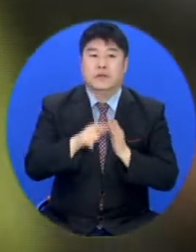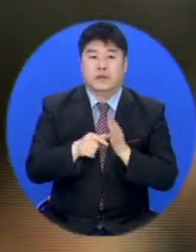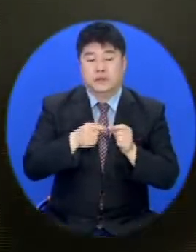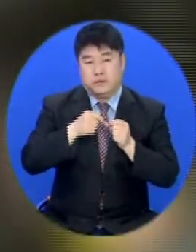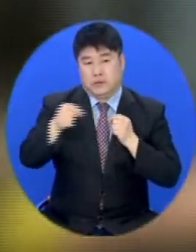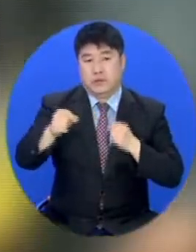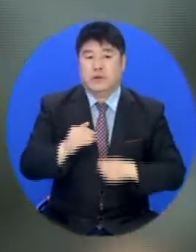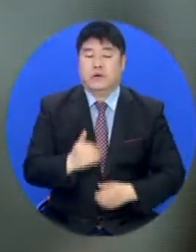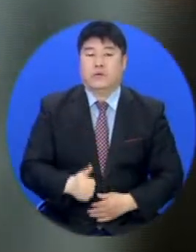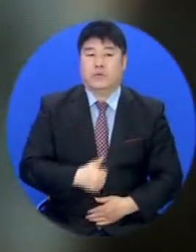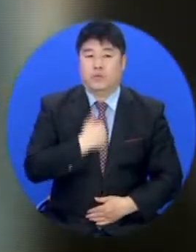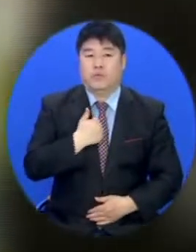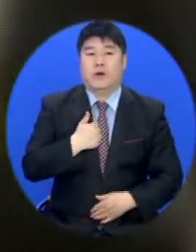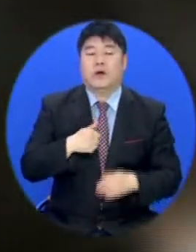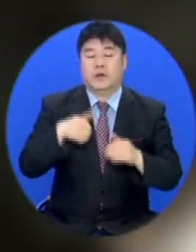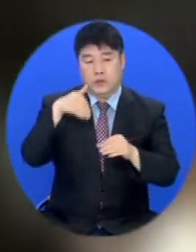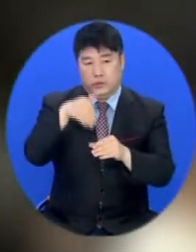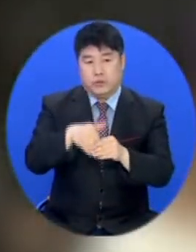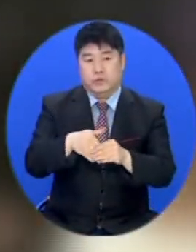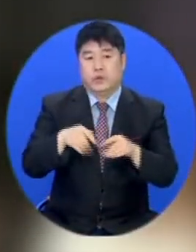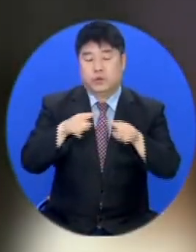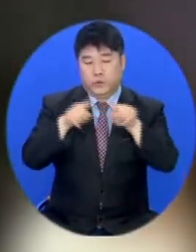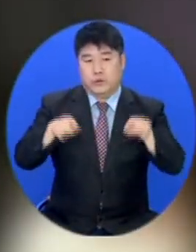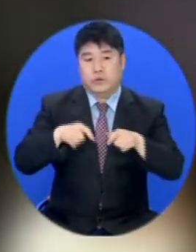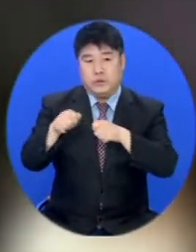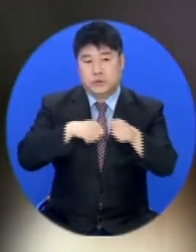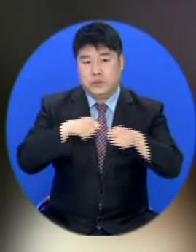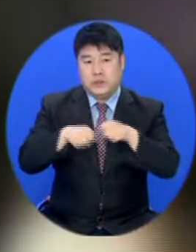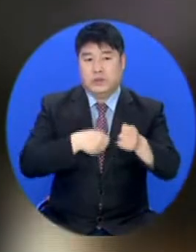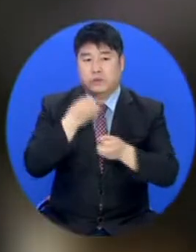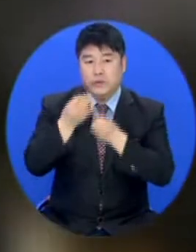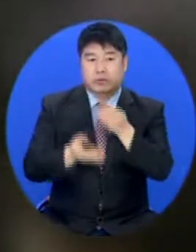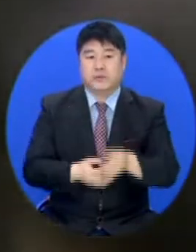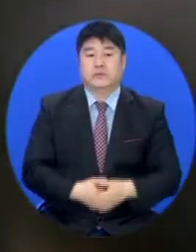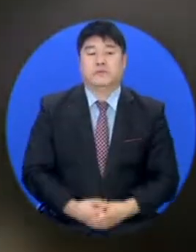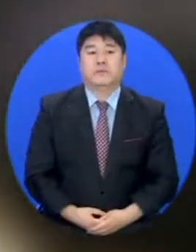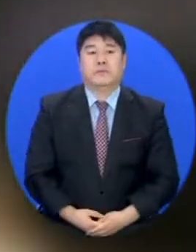길어진 것에 화가 나 투표용지를 찢었다고 진술했습니다.